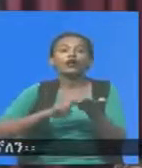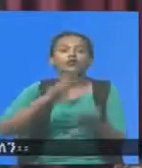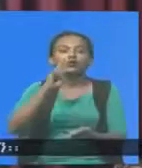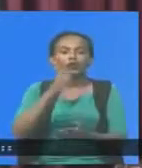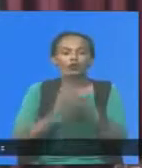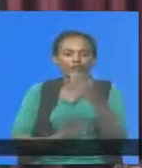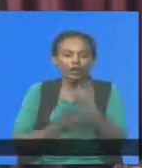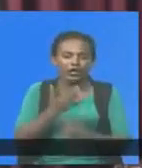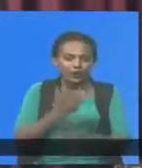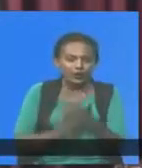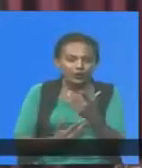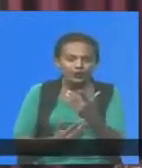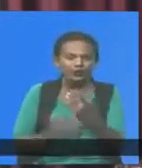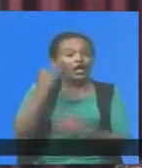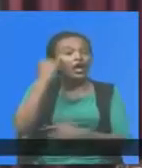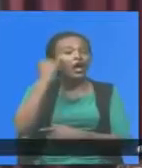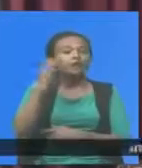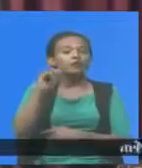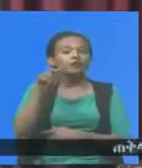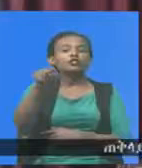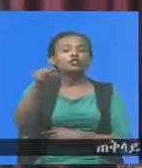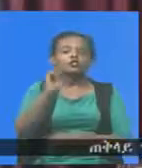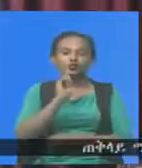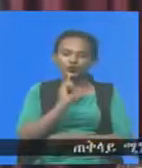ነው ሐሳባችንም እሱ ነው